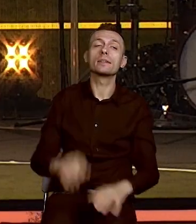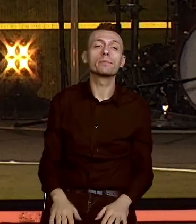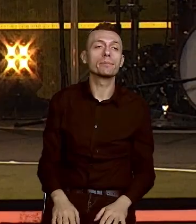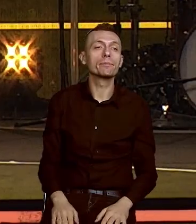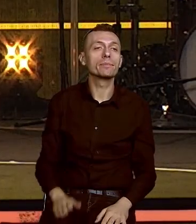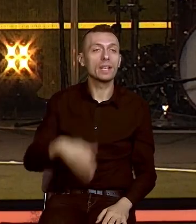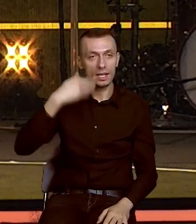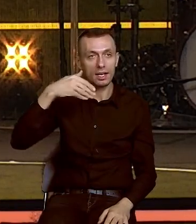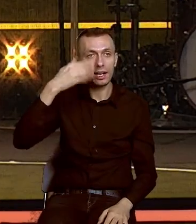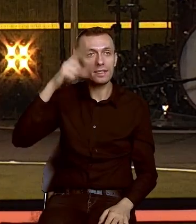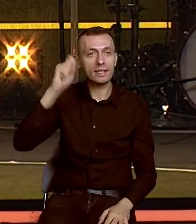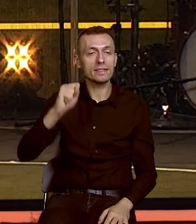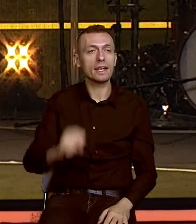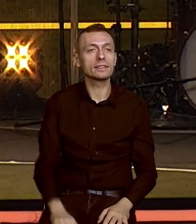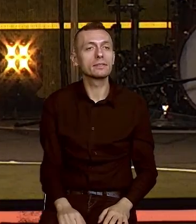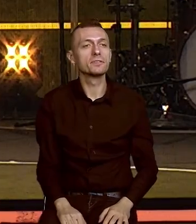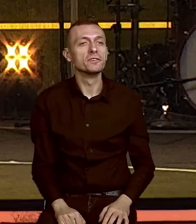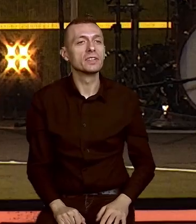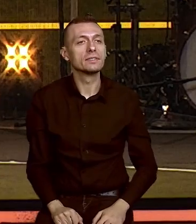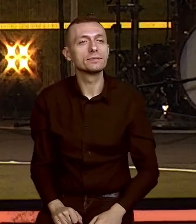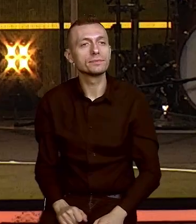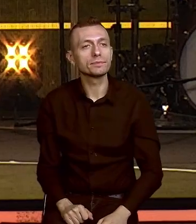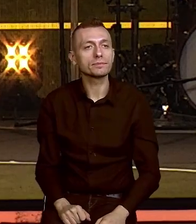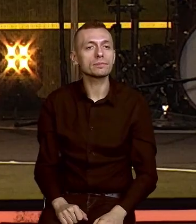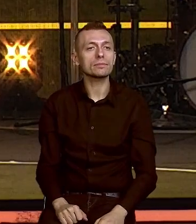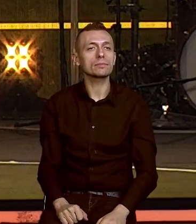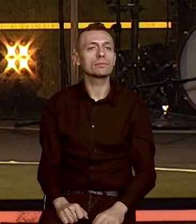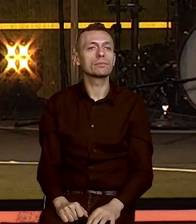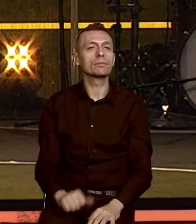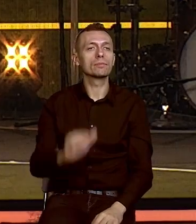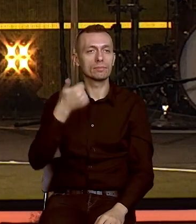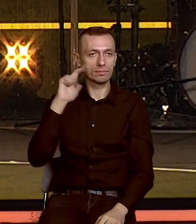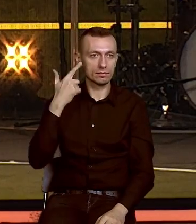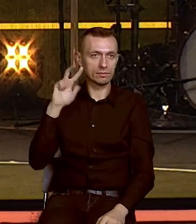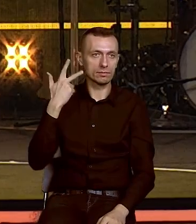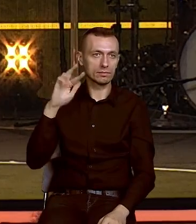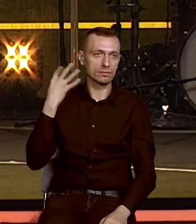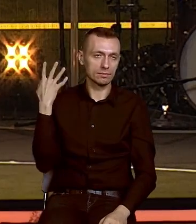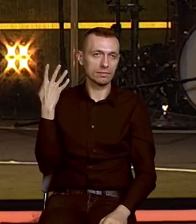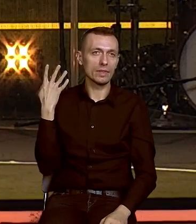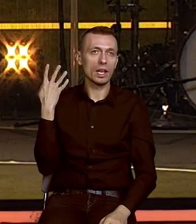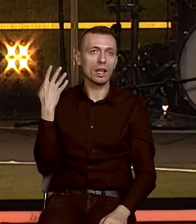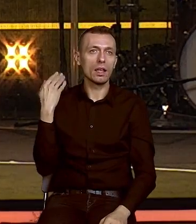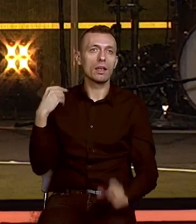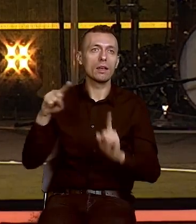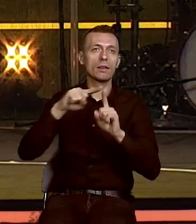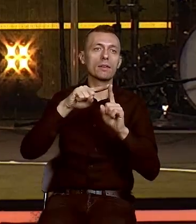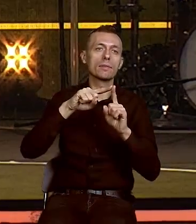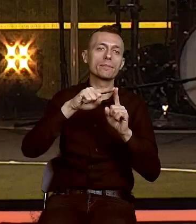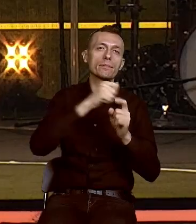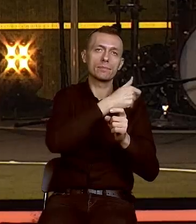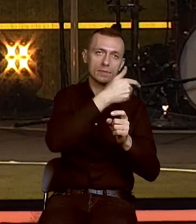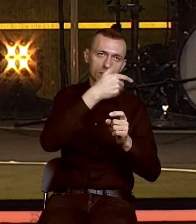Przez kilka ostatnich niedziel w ramach cyklu Jak żyć wiarą, a nie religią studiujemy list